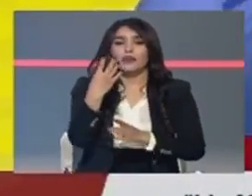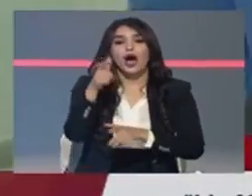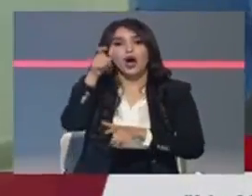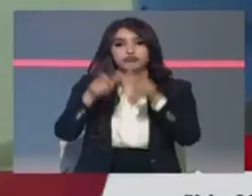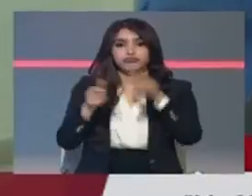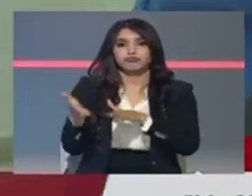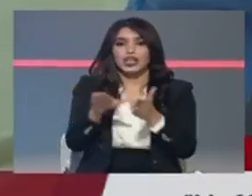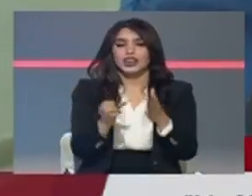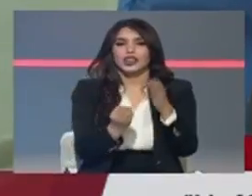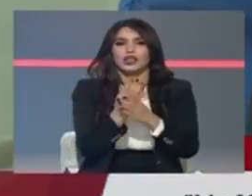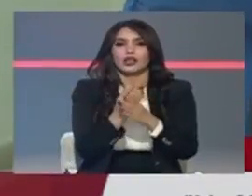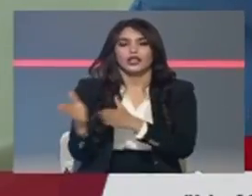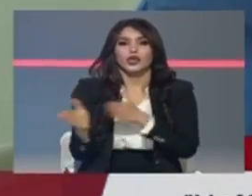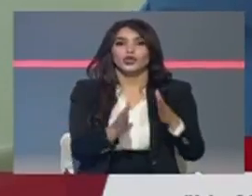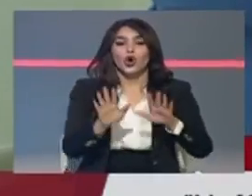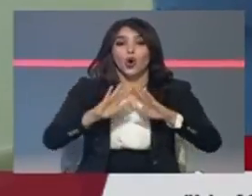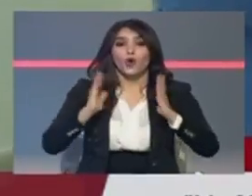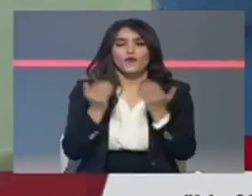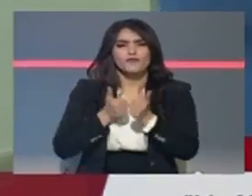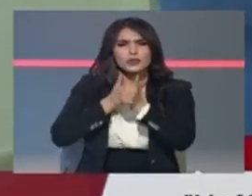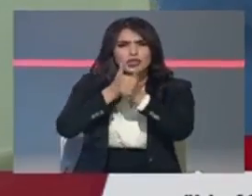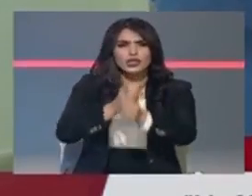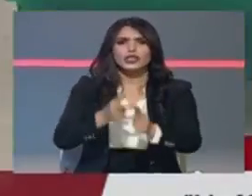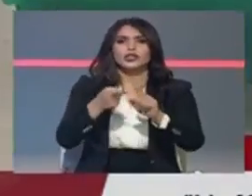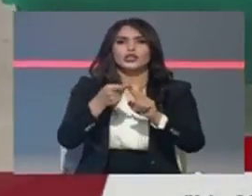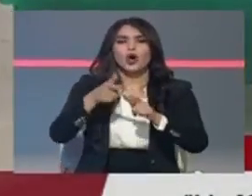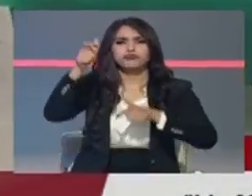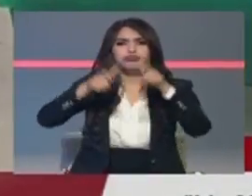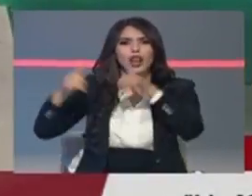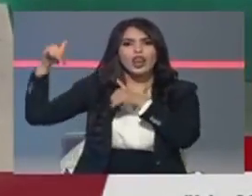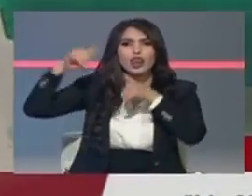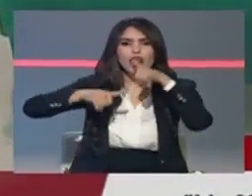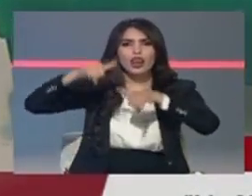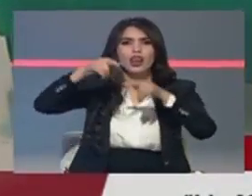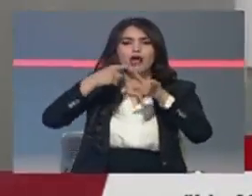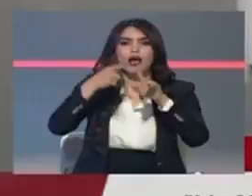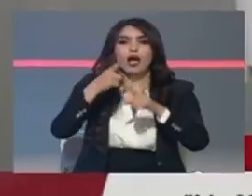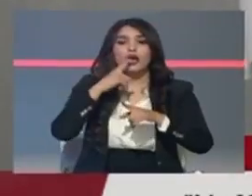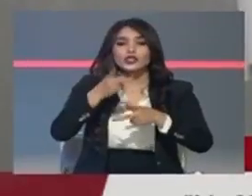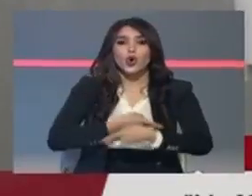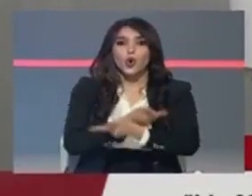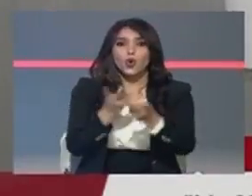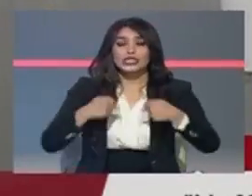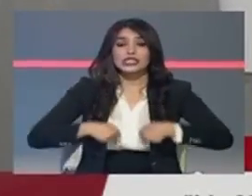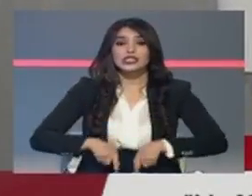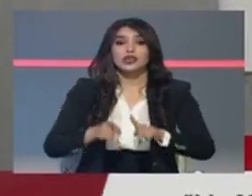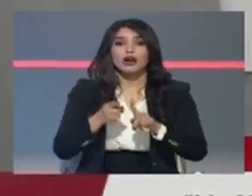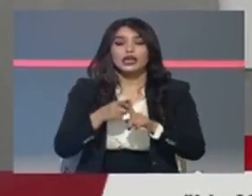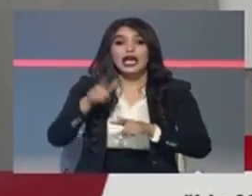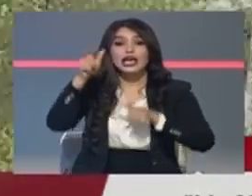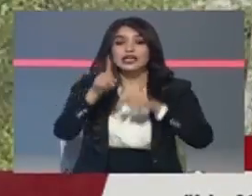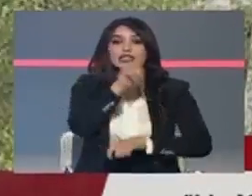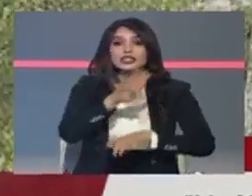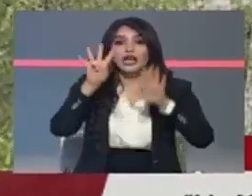جديدة. وفي إطار المتابعة الحينية للوافدين، أكدت الوزارة أنه تم إلى حد هذا التاريخ إخضاع